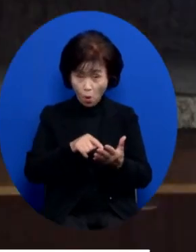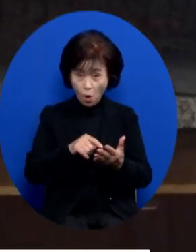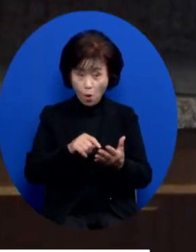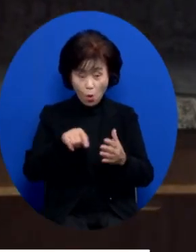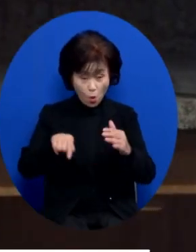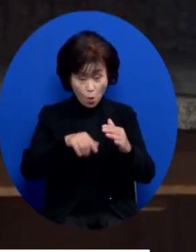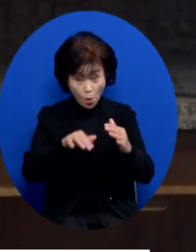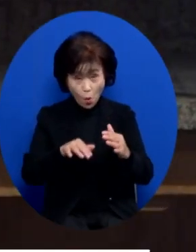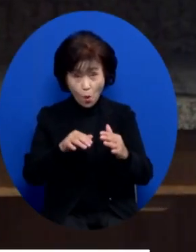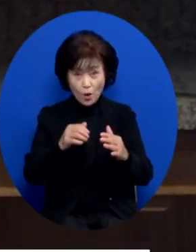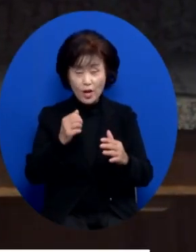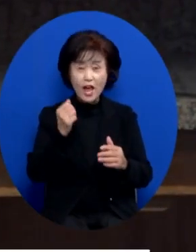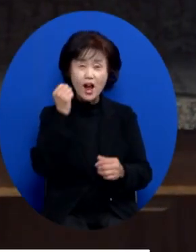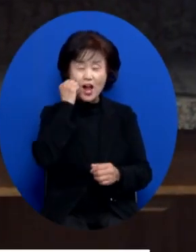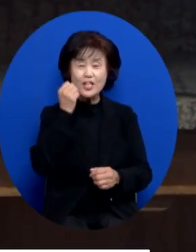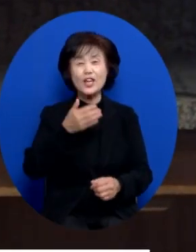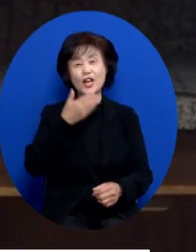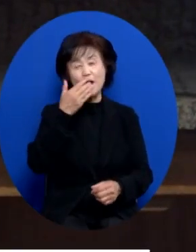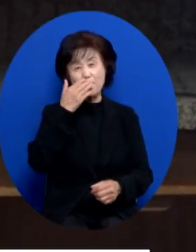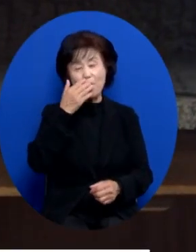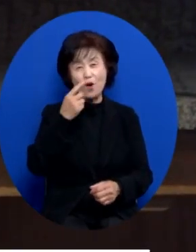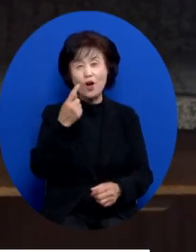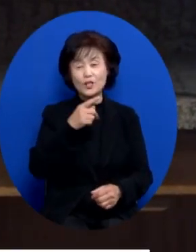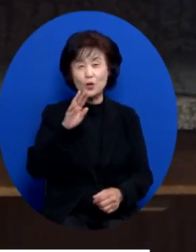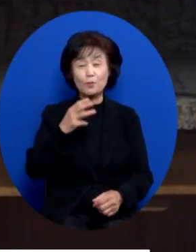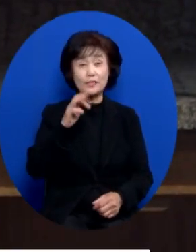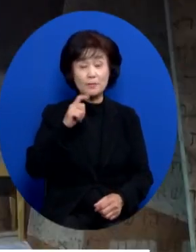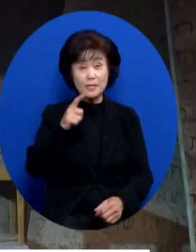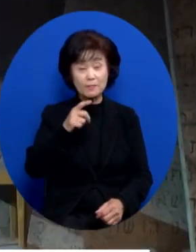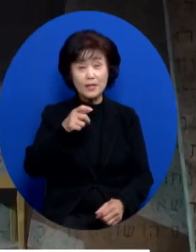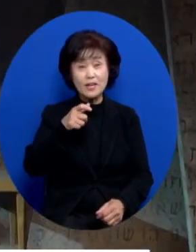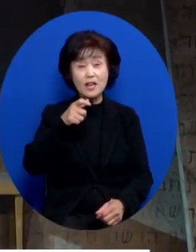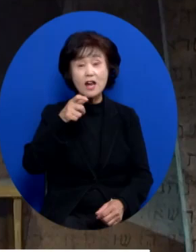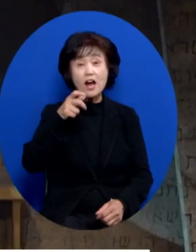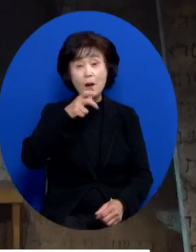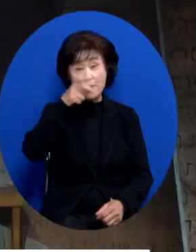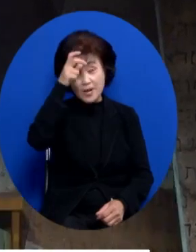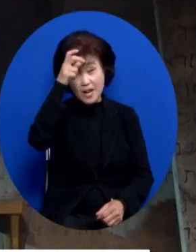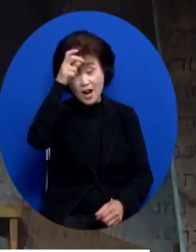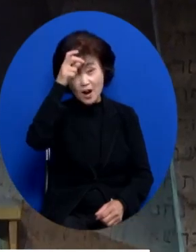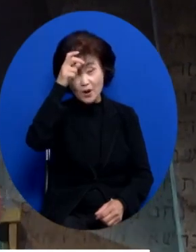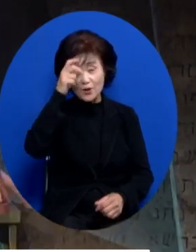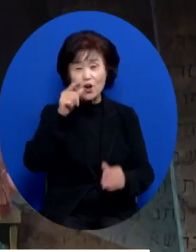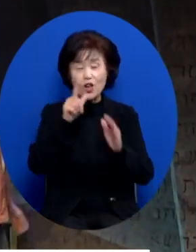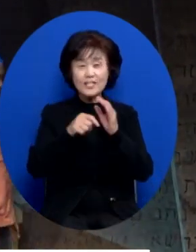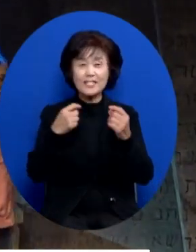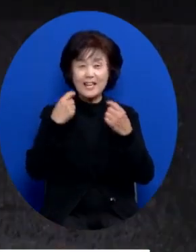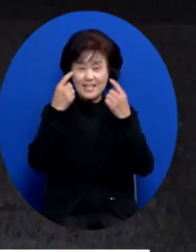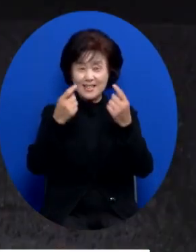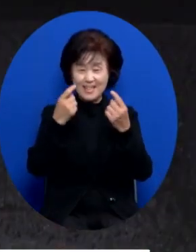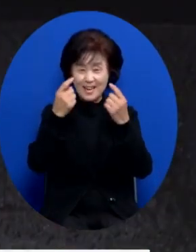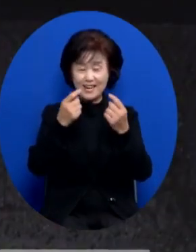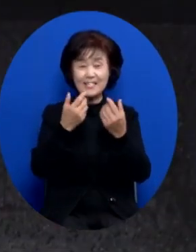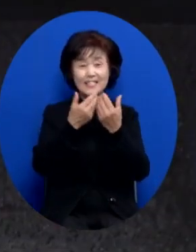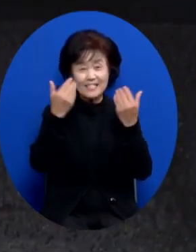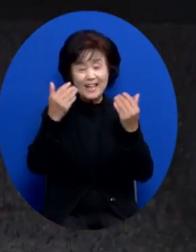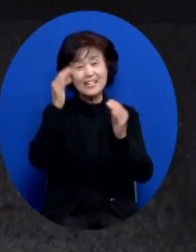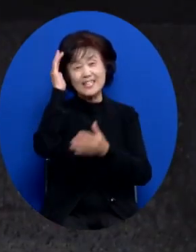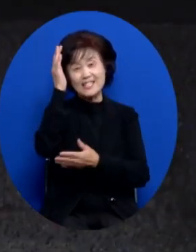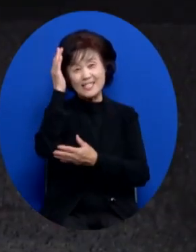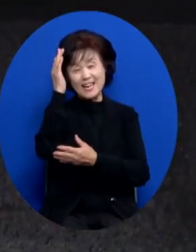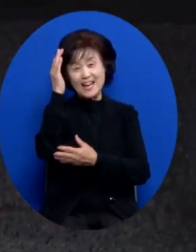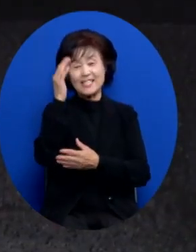먹고 1931년 평양으로 타임슬립한 주아가 이용도 목사를 만나는 이야기. 뮤지컬